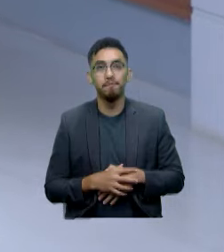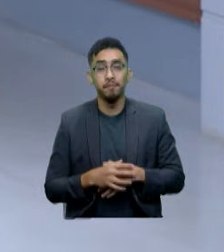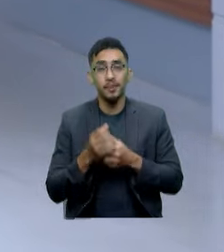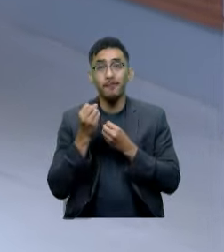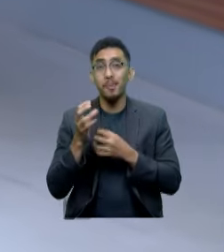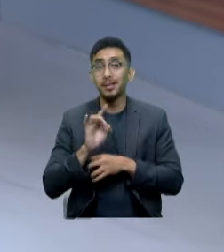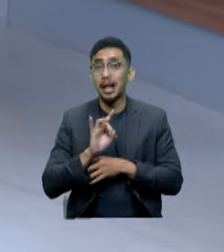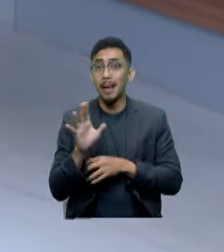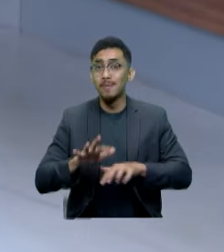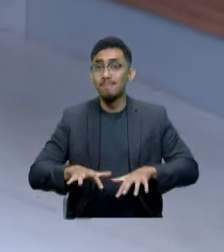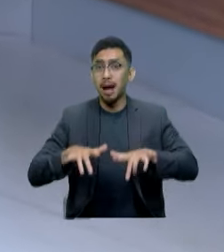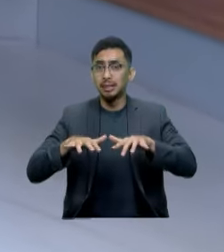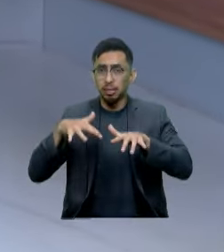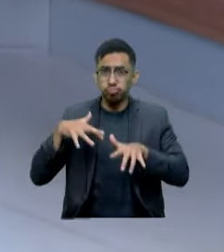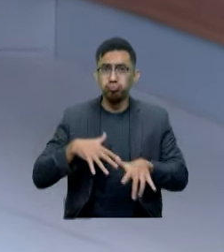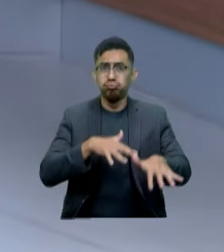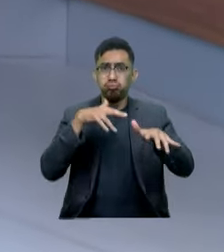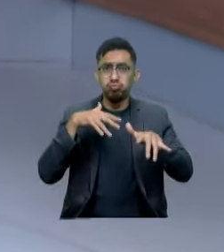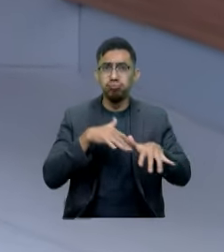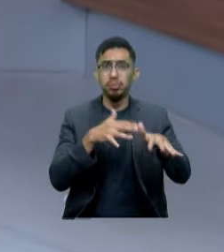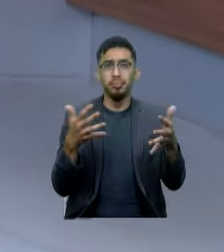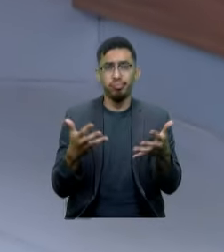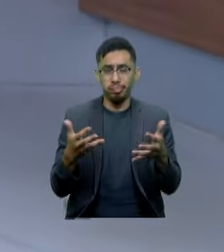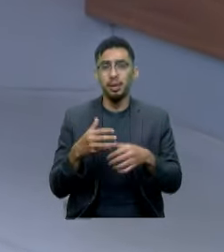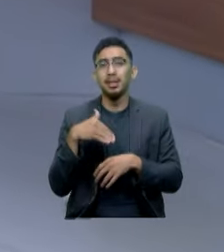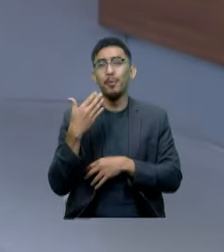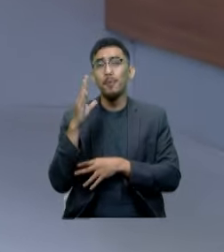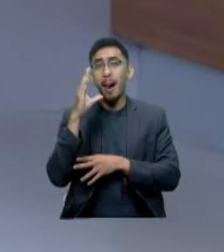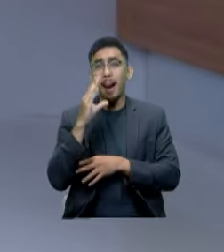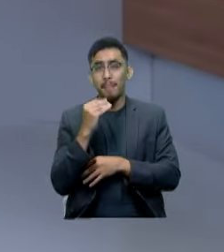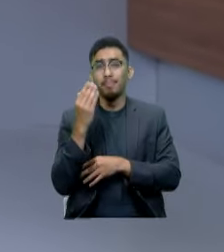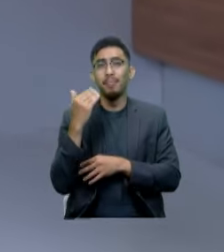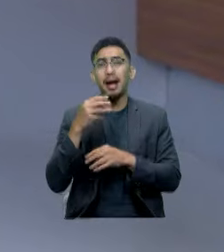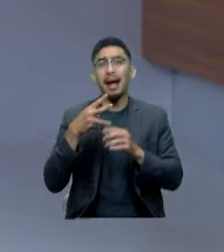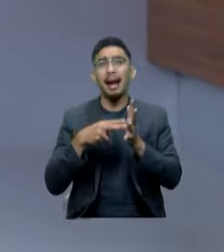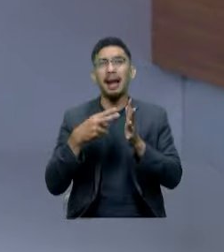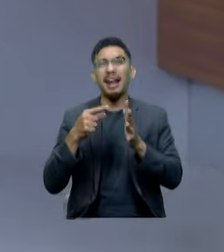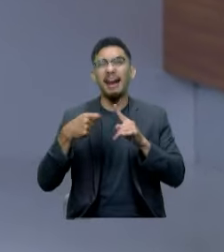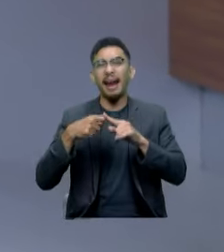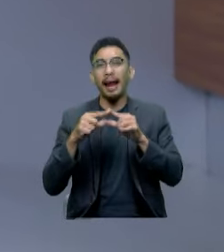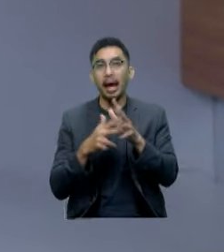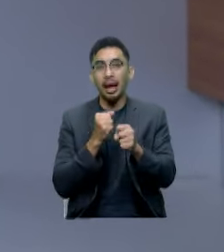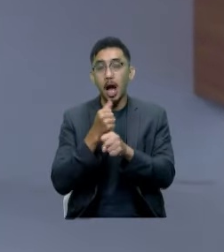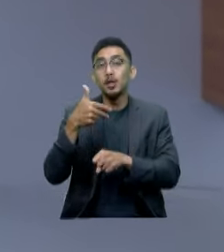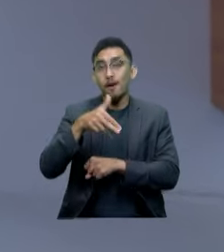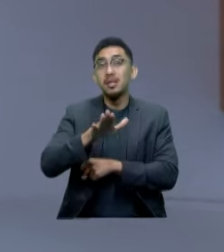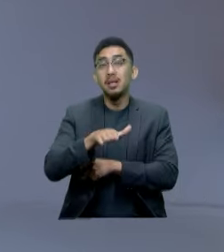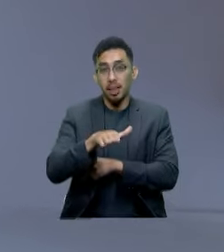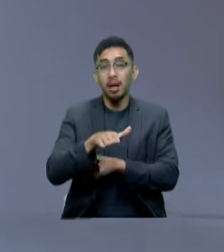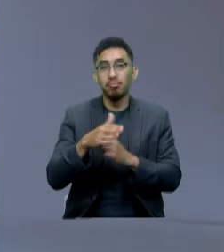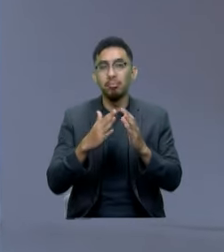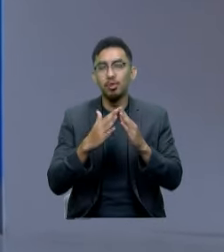Dari informasi lainnya, pemirsa, banjir bandang berarus deras Sabtu malam terjang Nrekang, Sulawesi Selatan, merendam ratusan